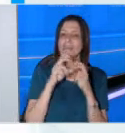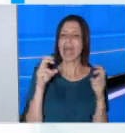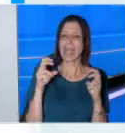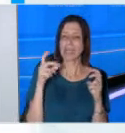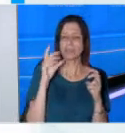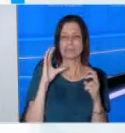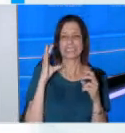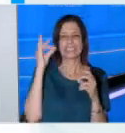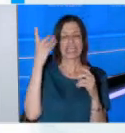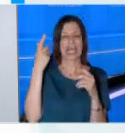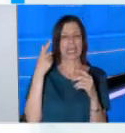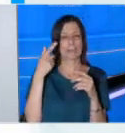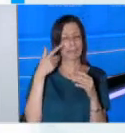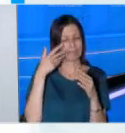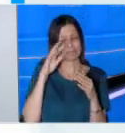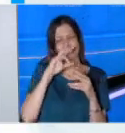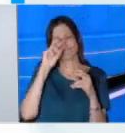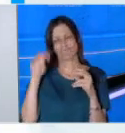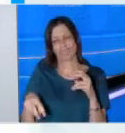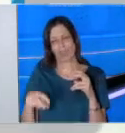היסטרים, רדו מהגג.